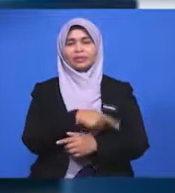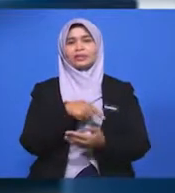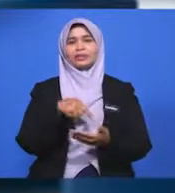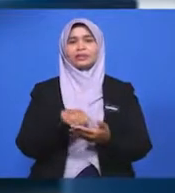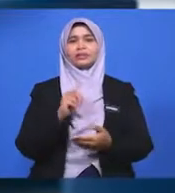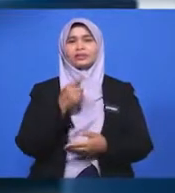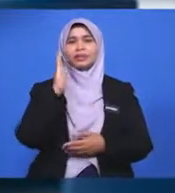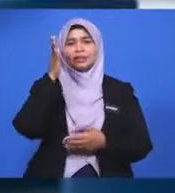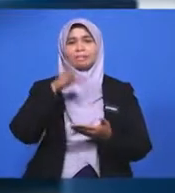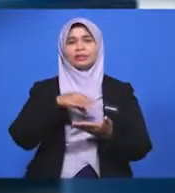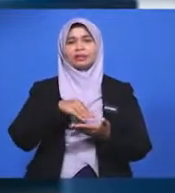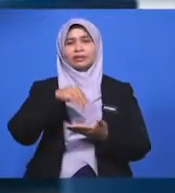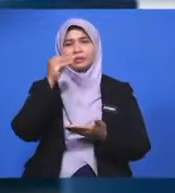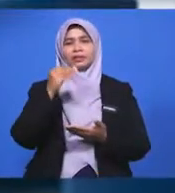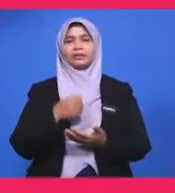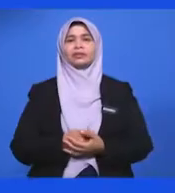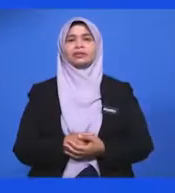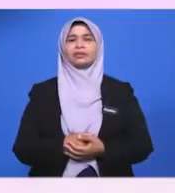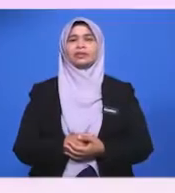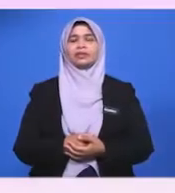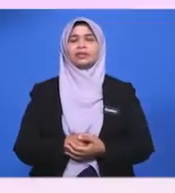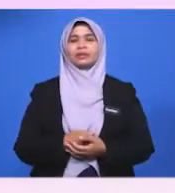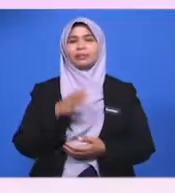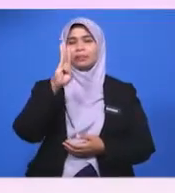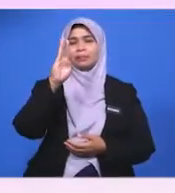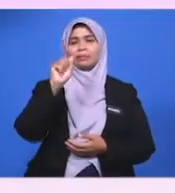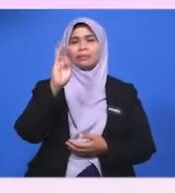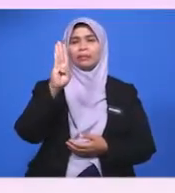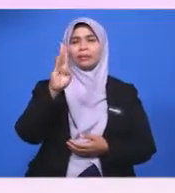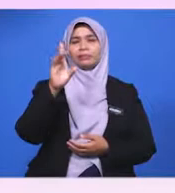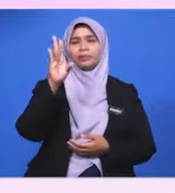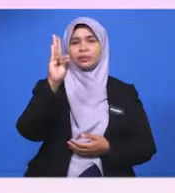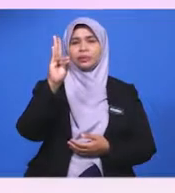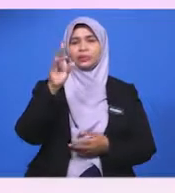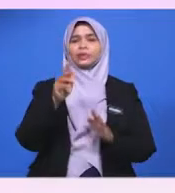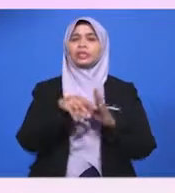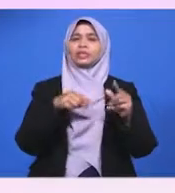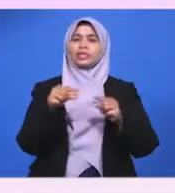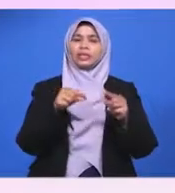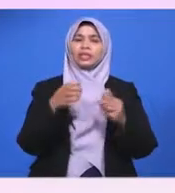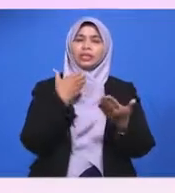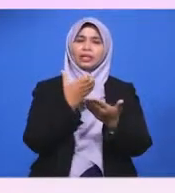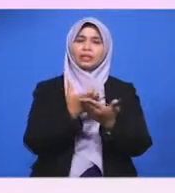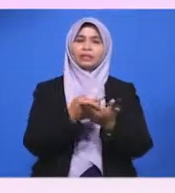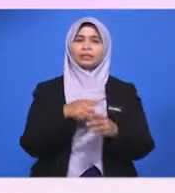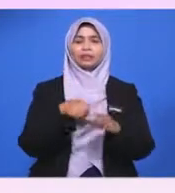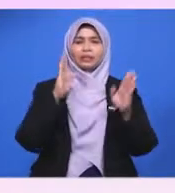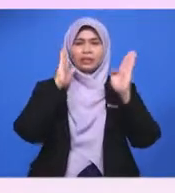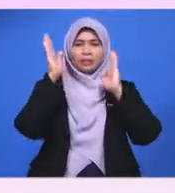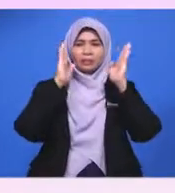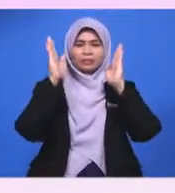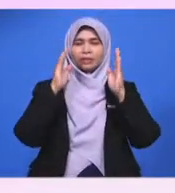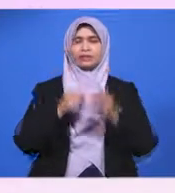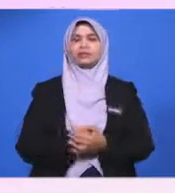ini kita akan mempelajari bab 7 kegiatan ekonomi di Malaysia,